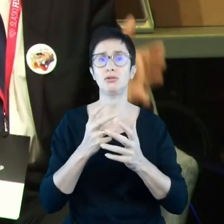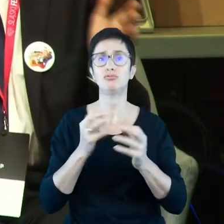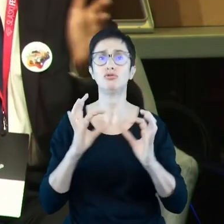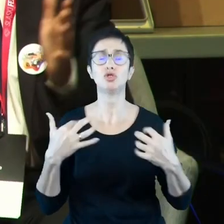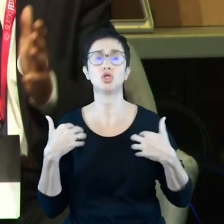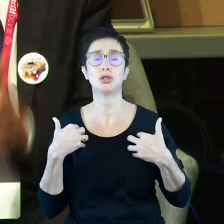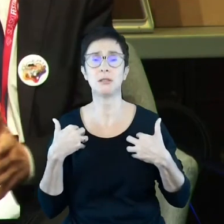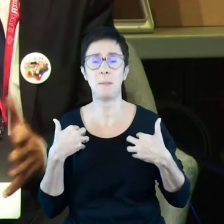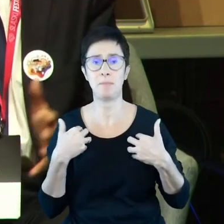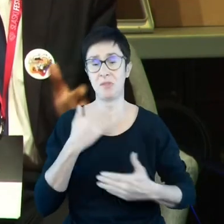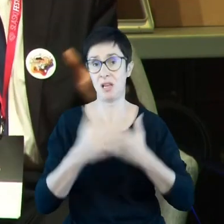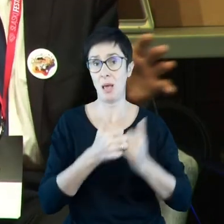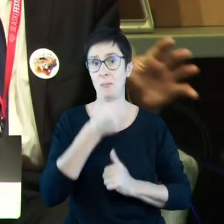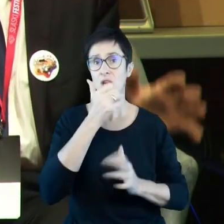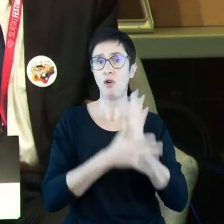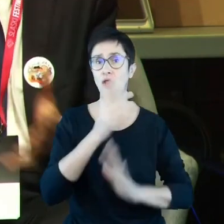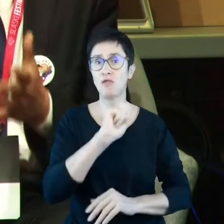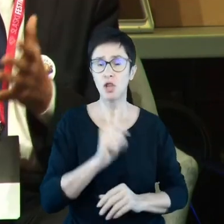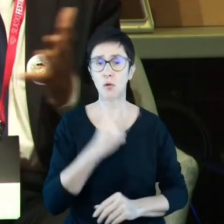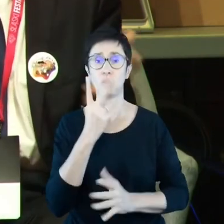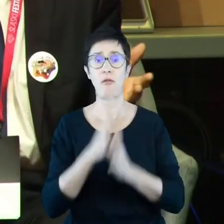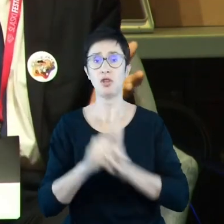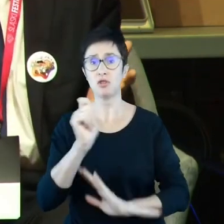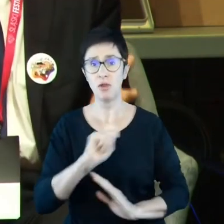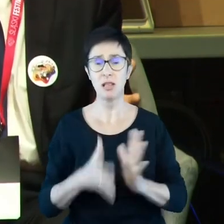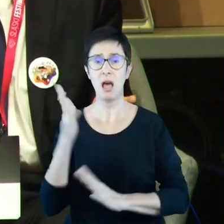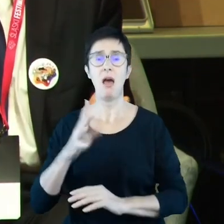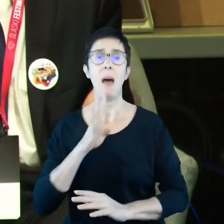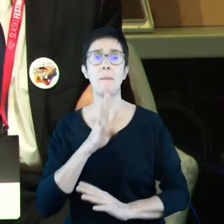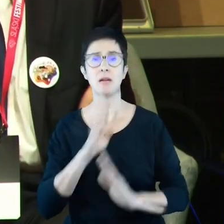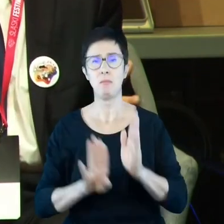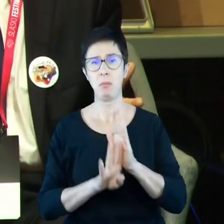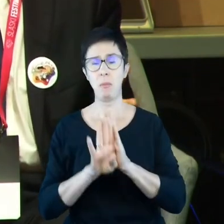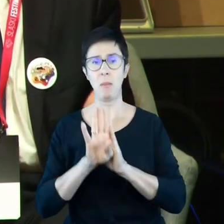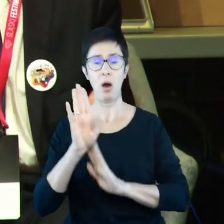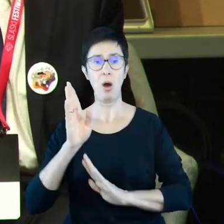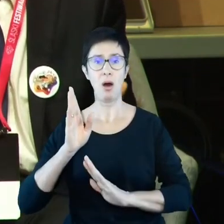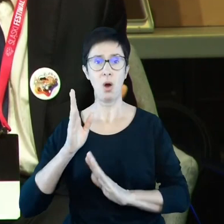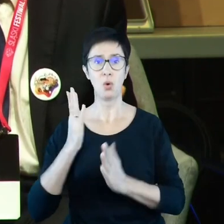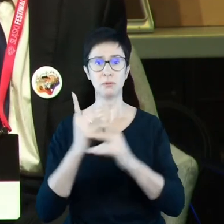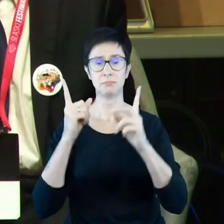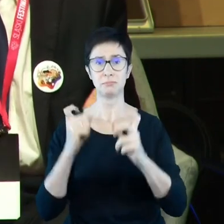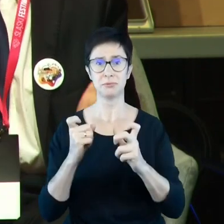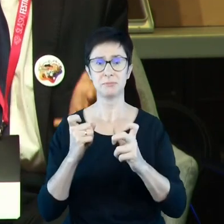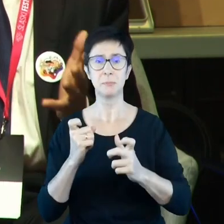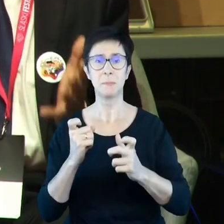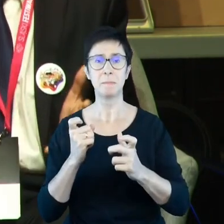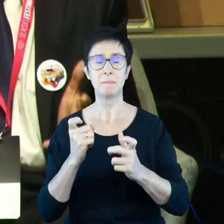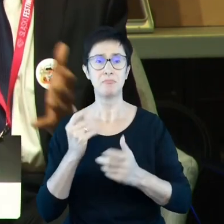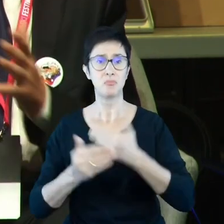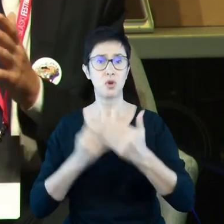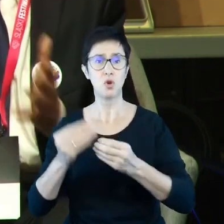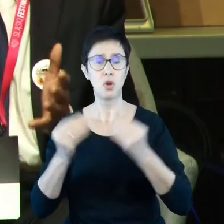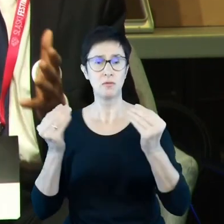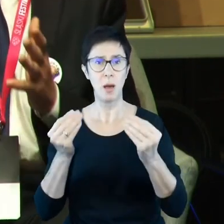pierwsza wojna światowa, druga wojna światowa. Ameryka osiąga ten stan, kiedy rozpoczyna się doba prosperity i